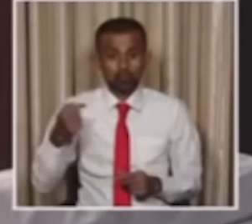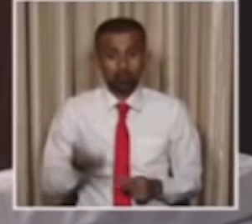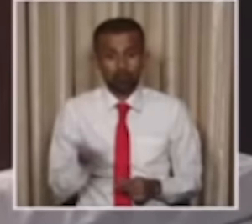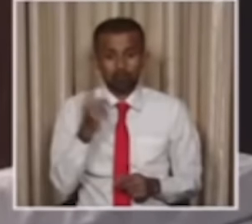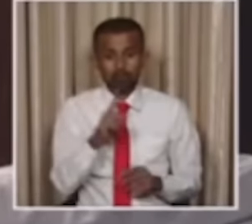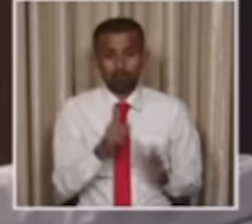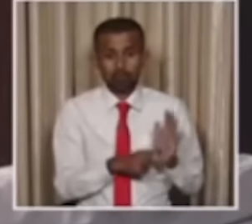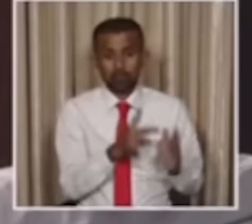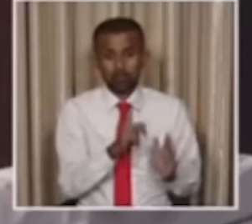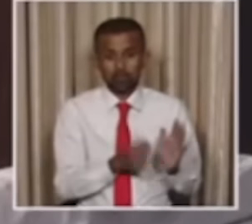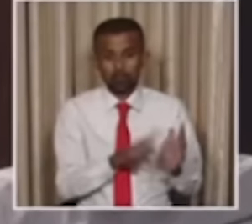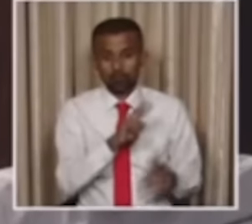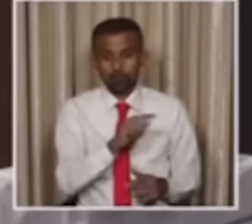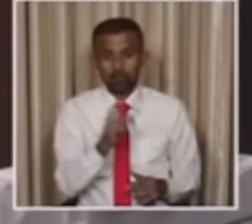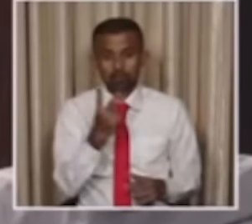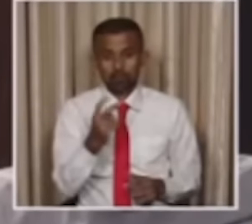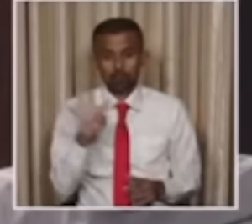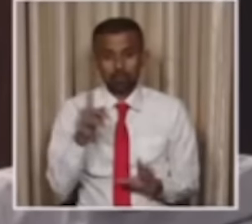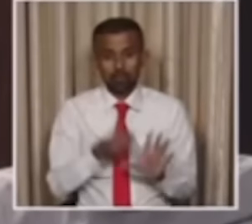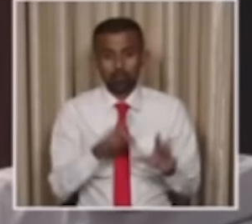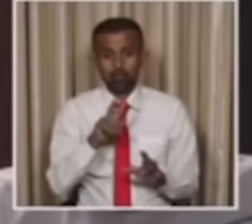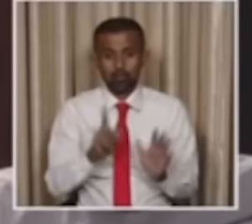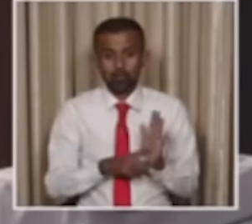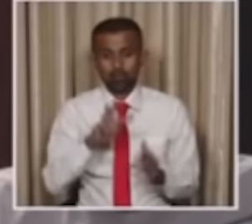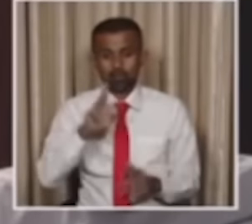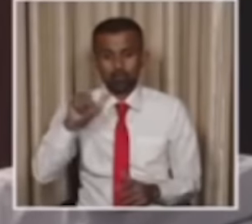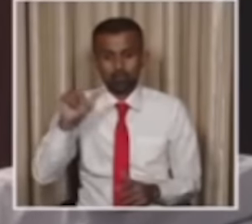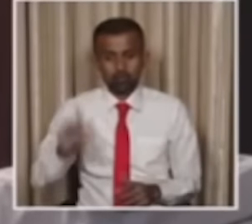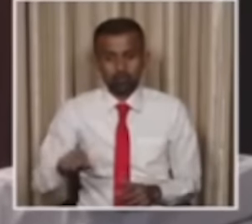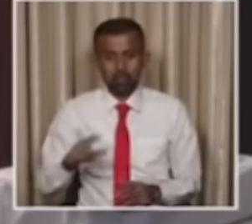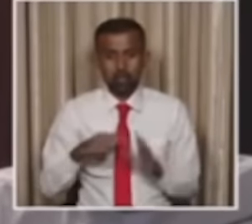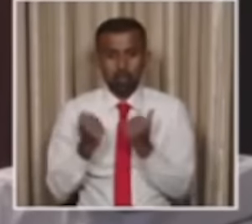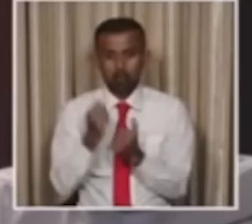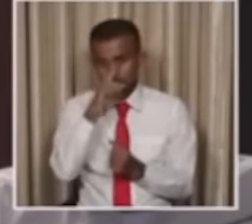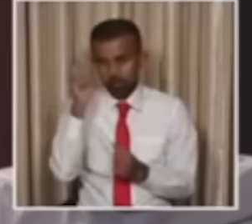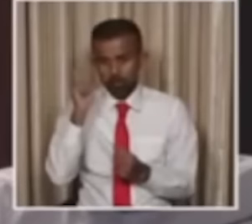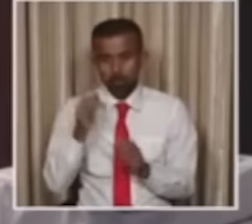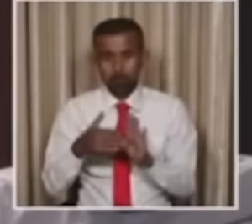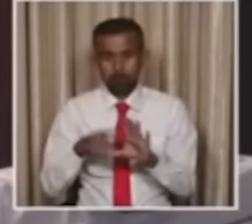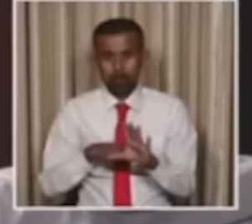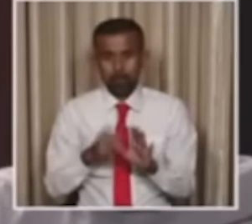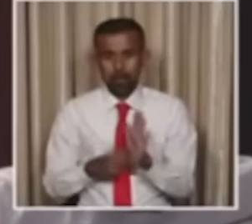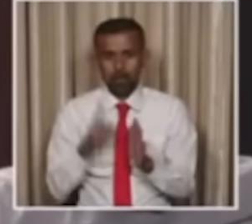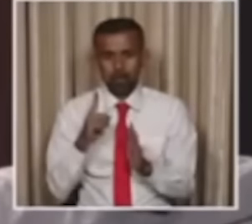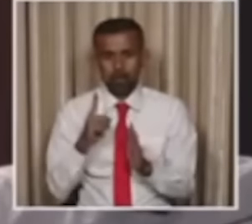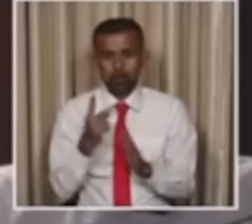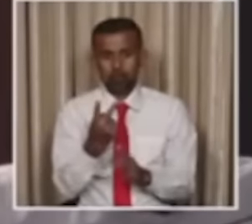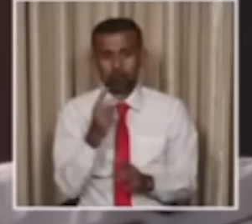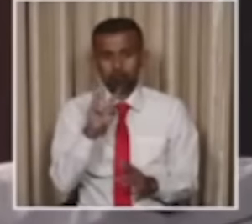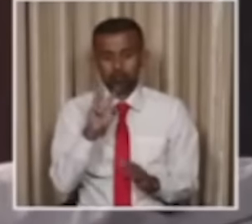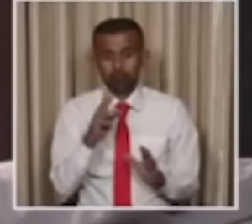2023 121,000යි 2024දී 137,000යි අප්‍රියවල මේවල 100,000යි